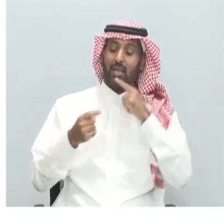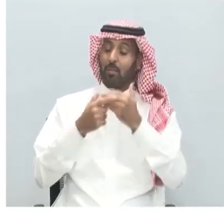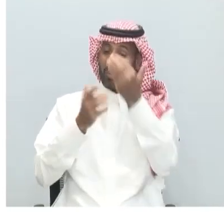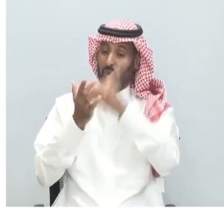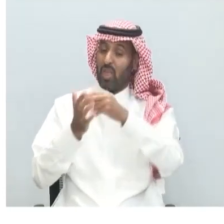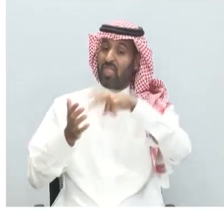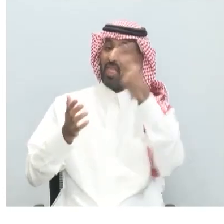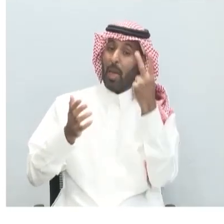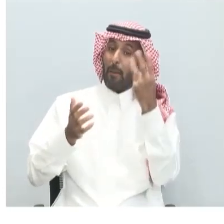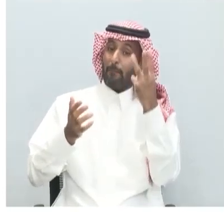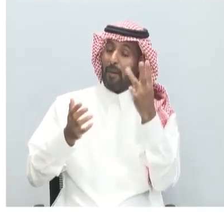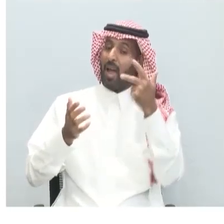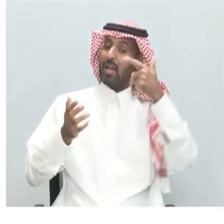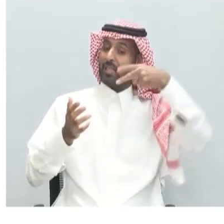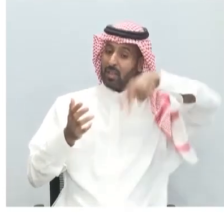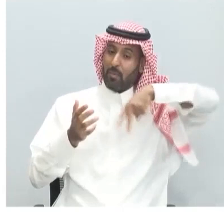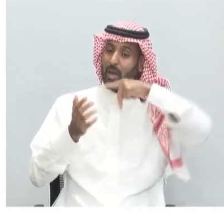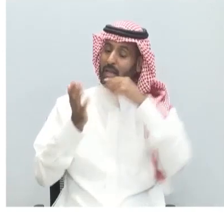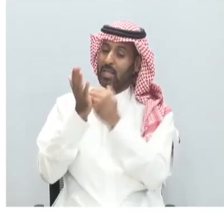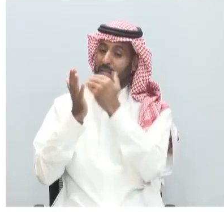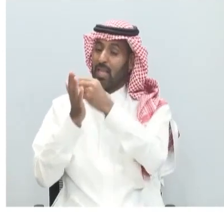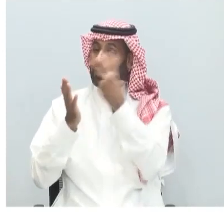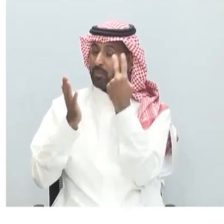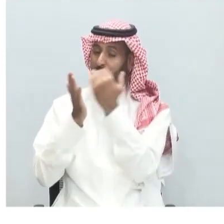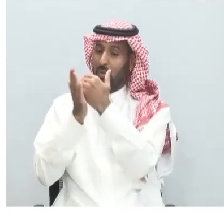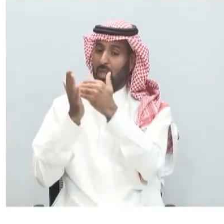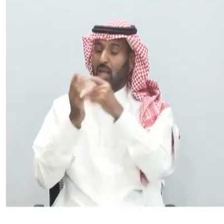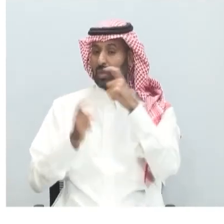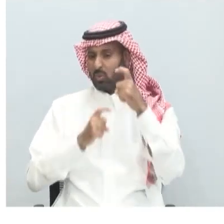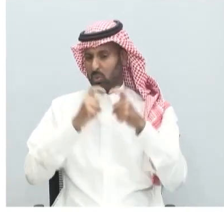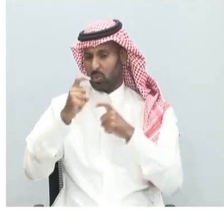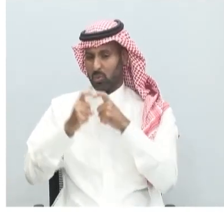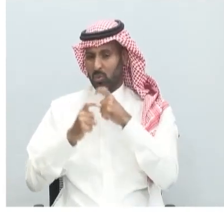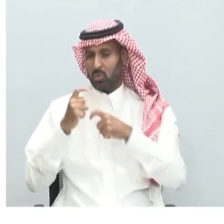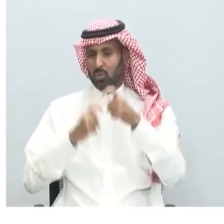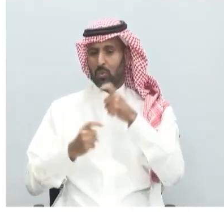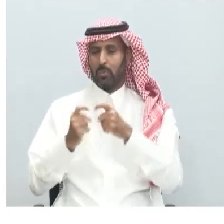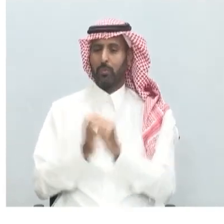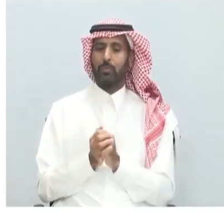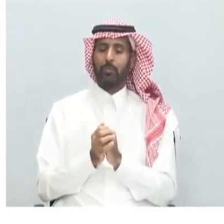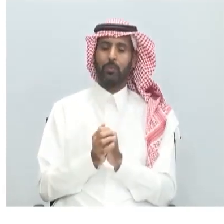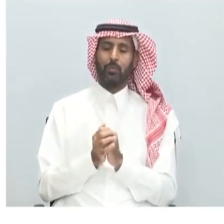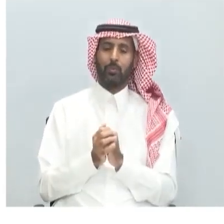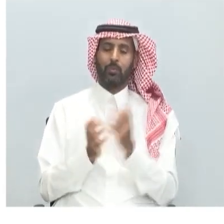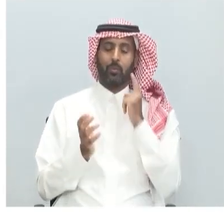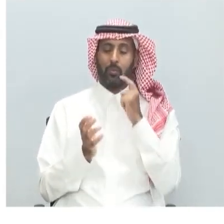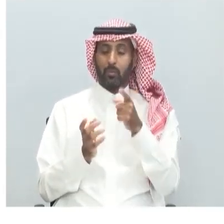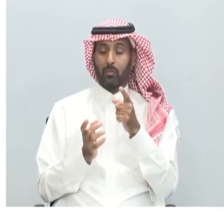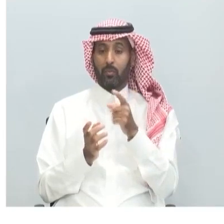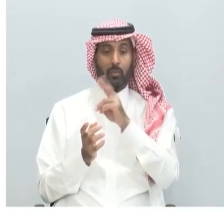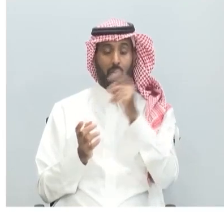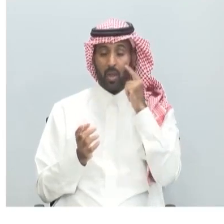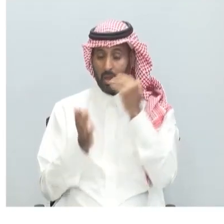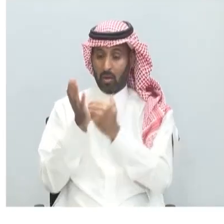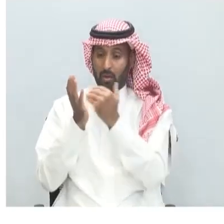بالفعل ثمانيه الكترونات وتستطيع التطبيق على جميع مستويات الان السبع يمكن تمثيل